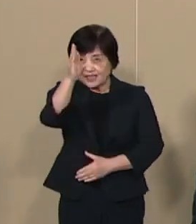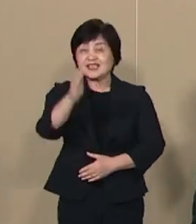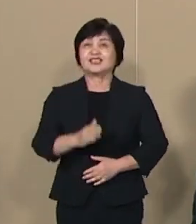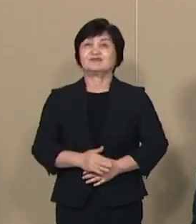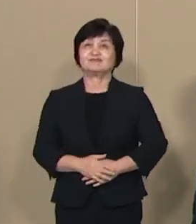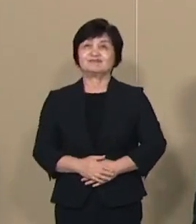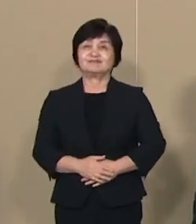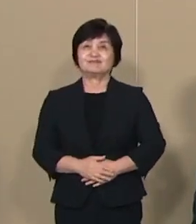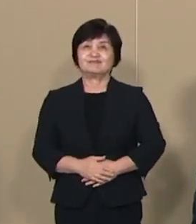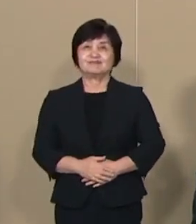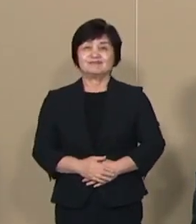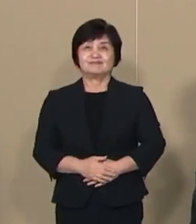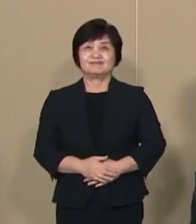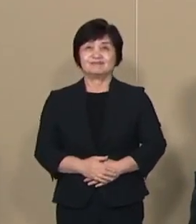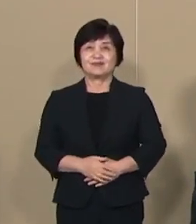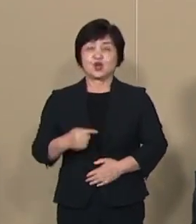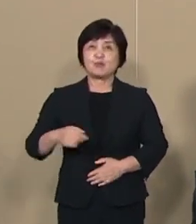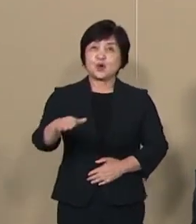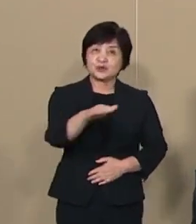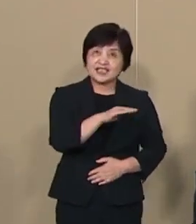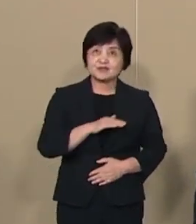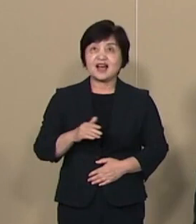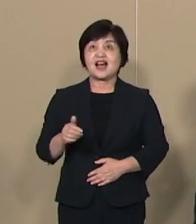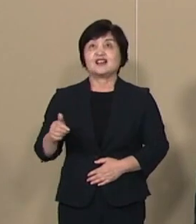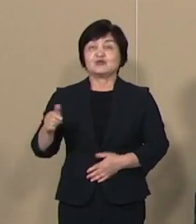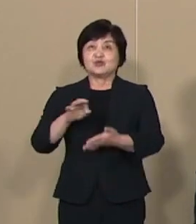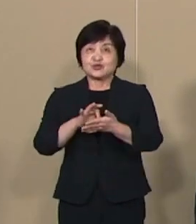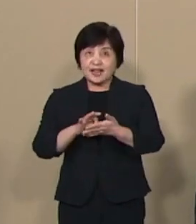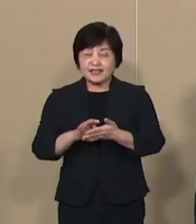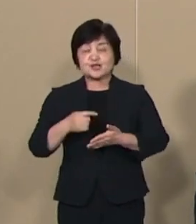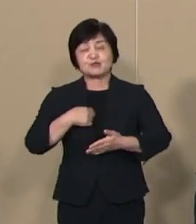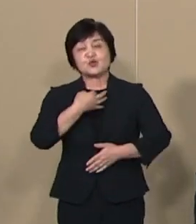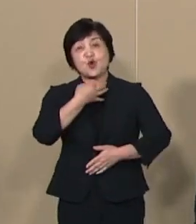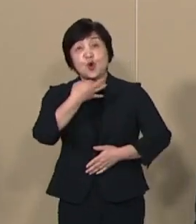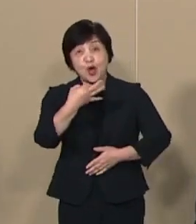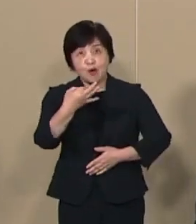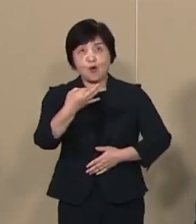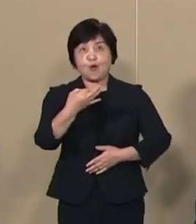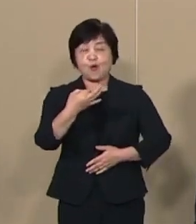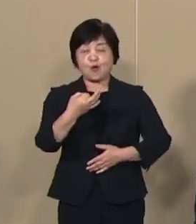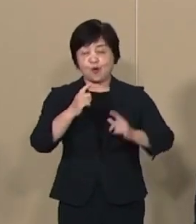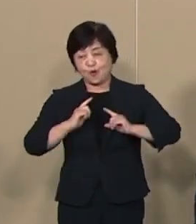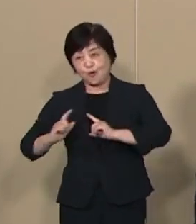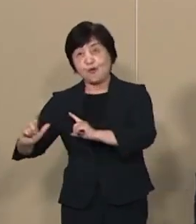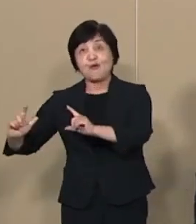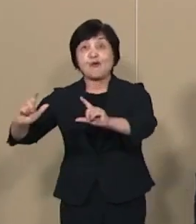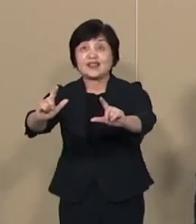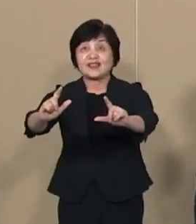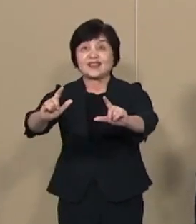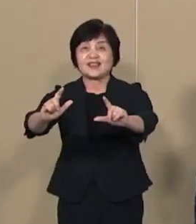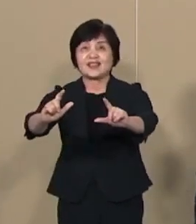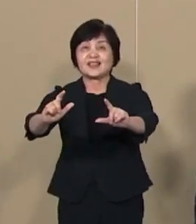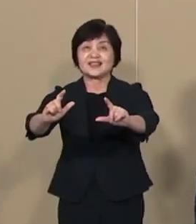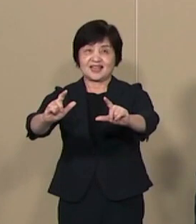た曲しょうがないそれを僕たちは利用して僕たちの声はですね僕経由であのダイレクトに